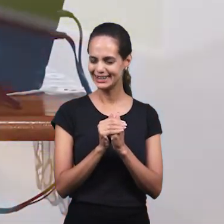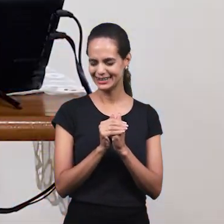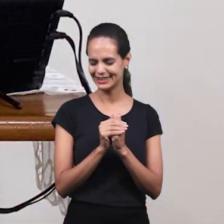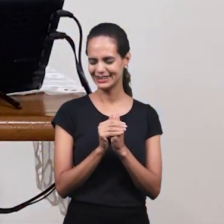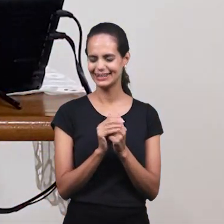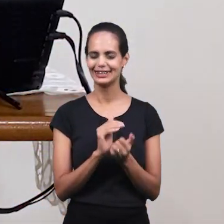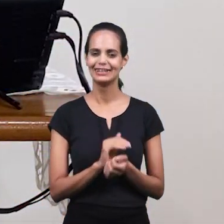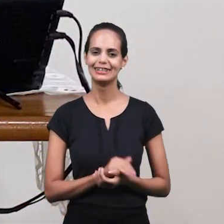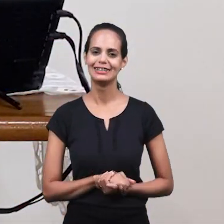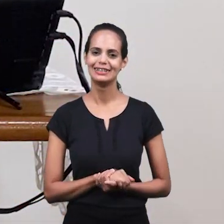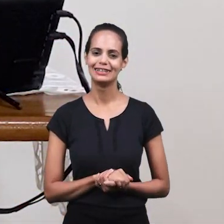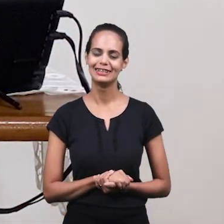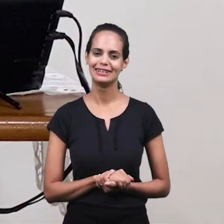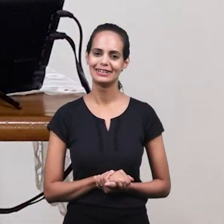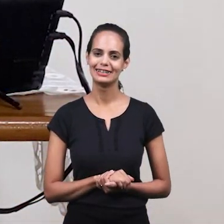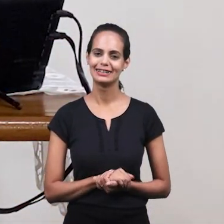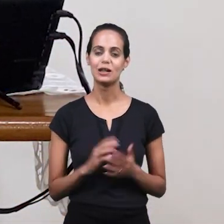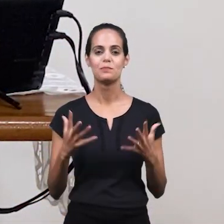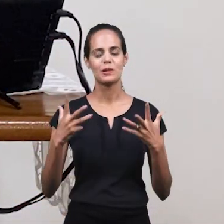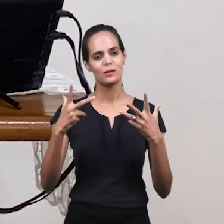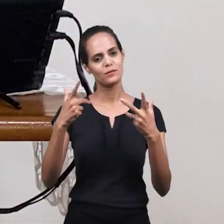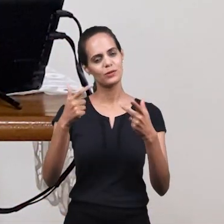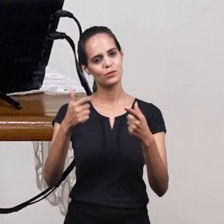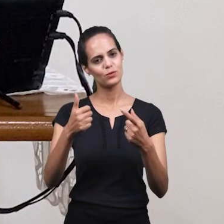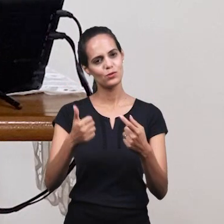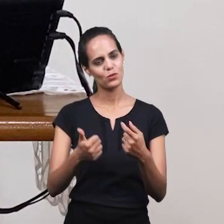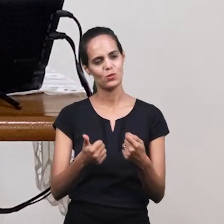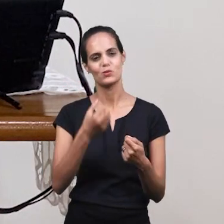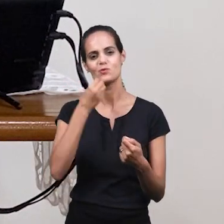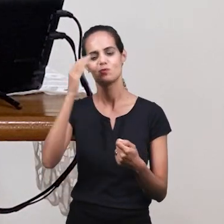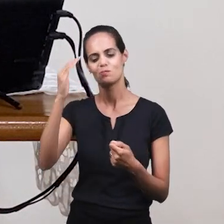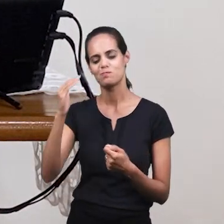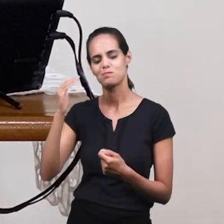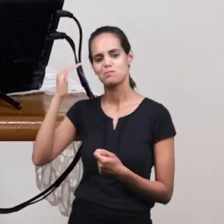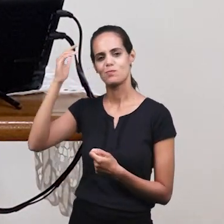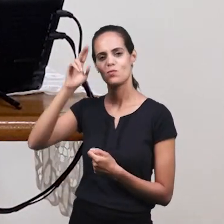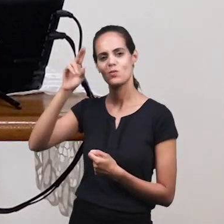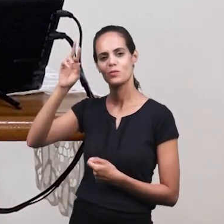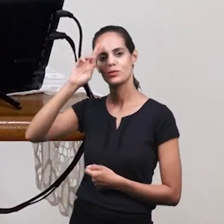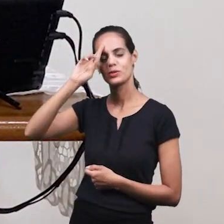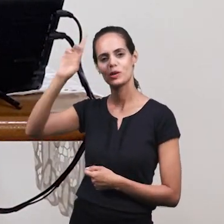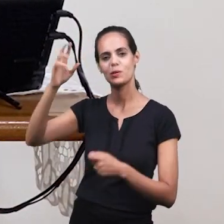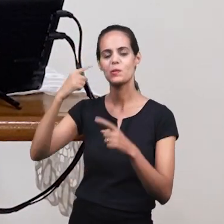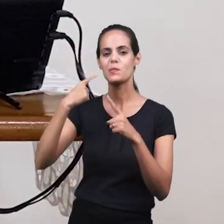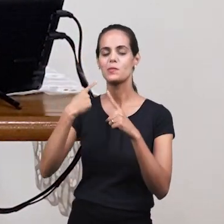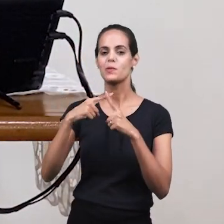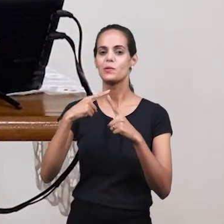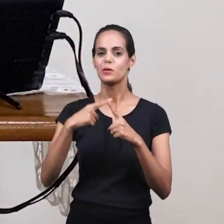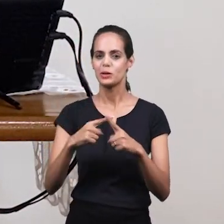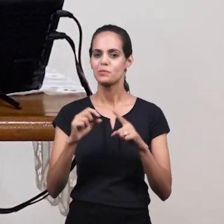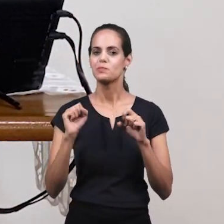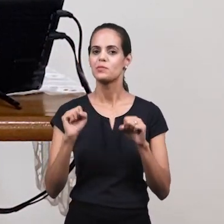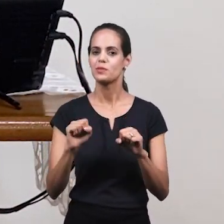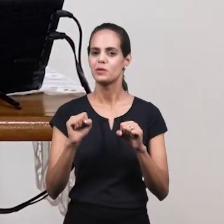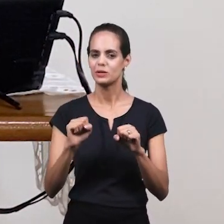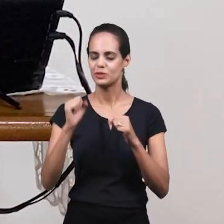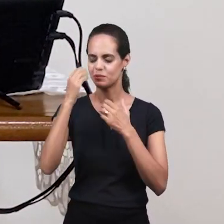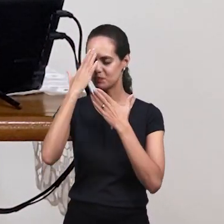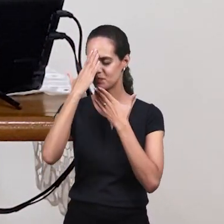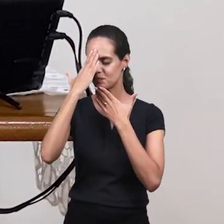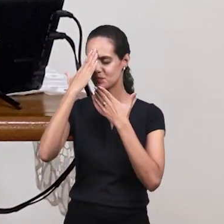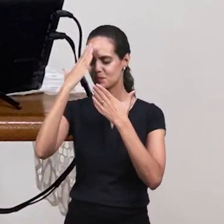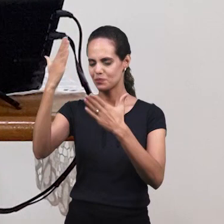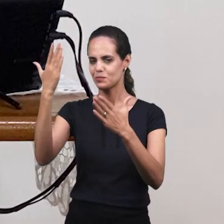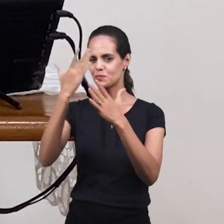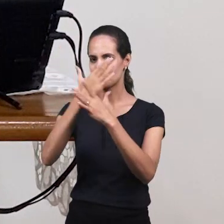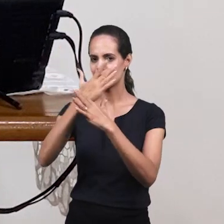Béni soit le nom du Seigneur, loué soit le Seigneur, car nous pouvons glorifier et adorer au nom de notre Dieu.